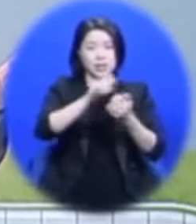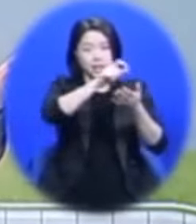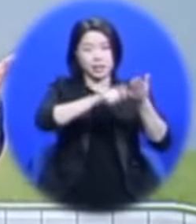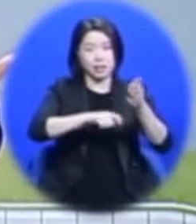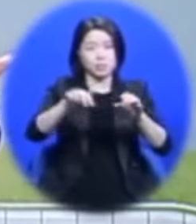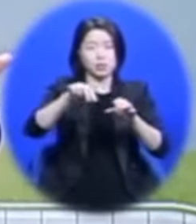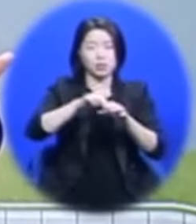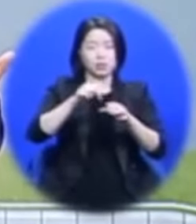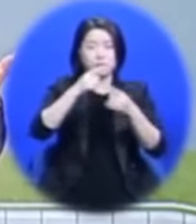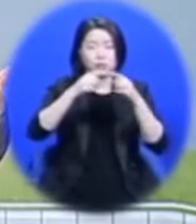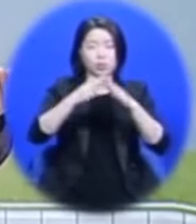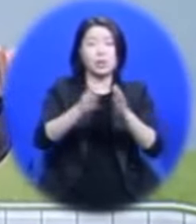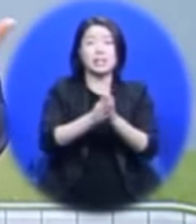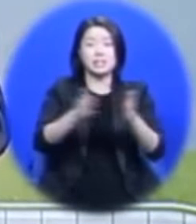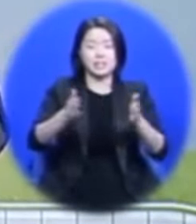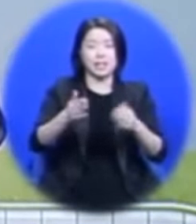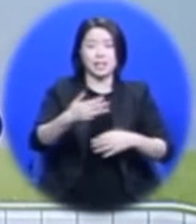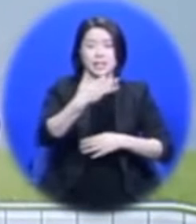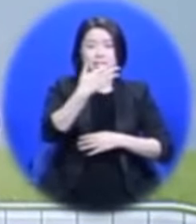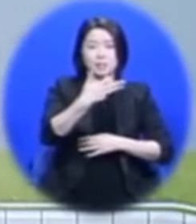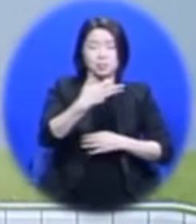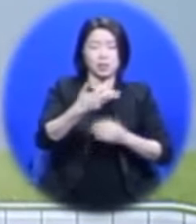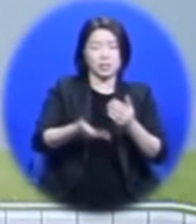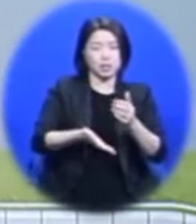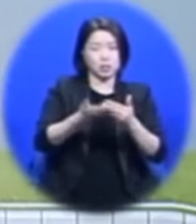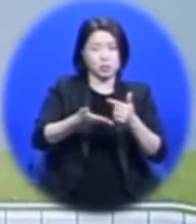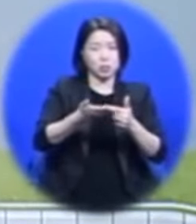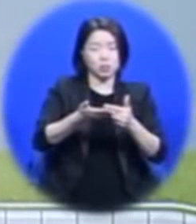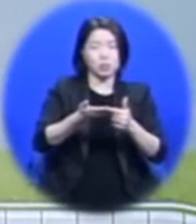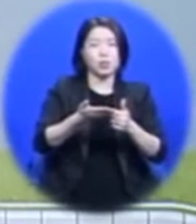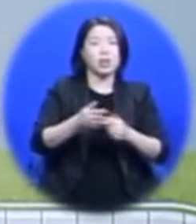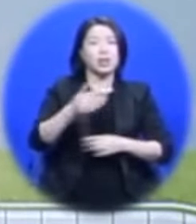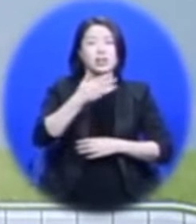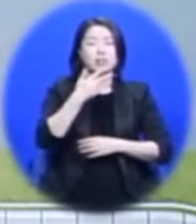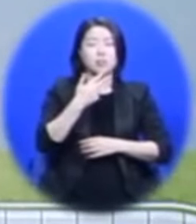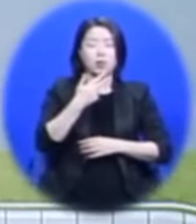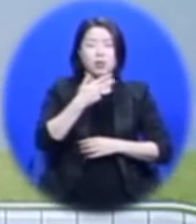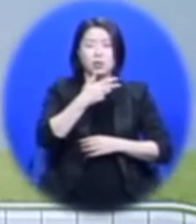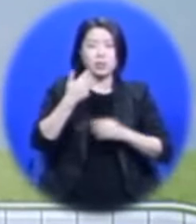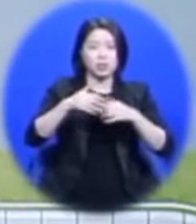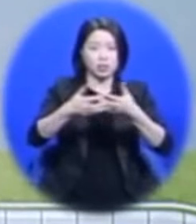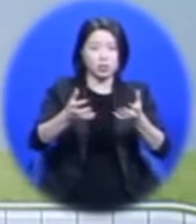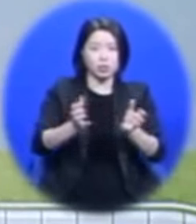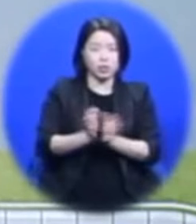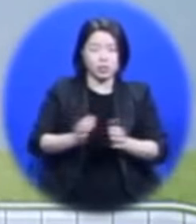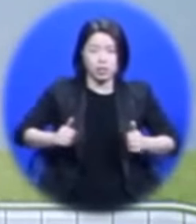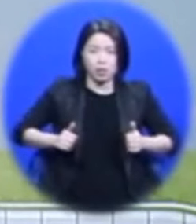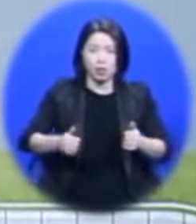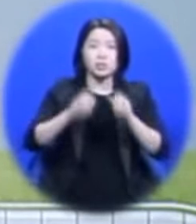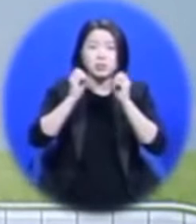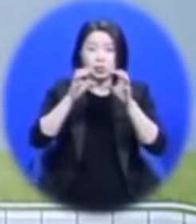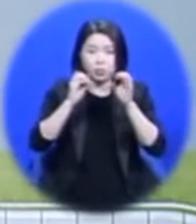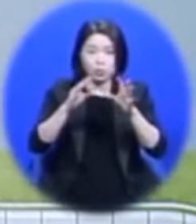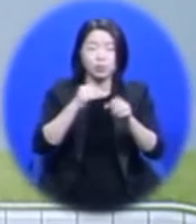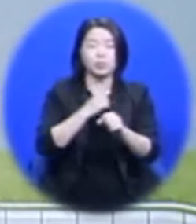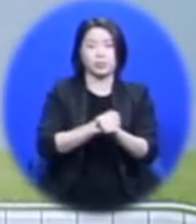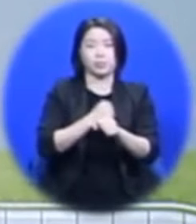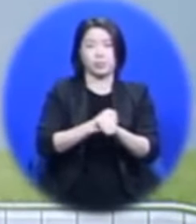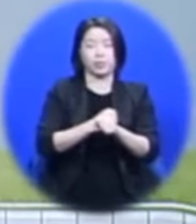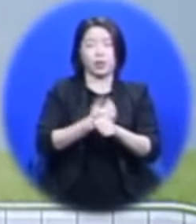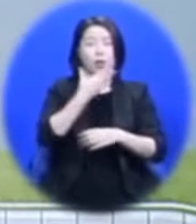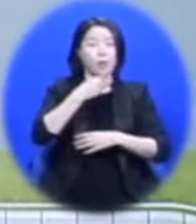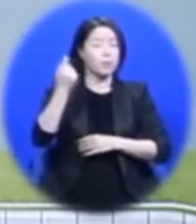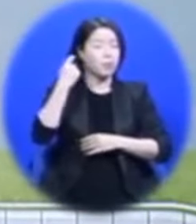시작하신 분이죠. 18세기 초 영국에서 열심히 전도하시고 그리고